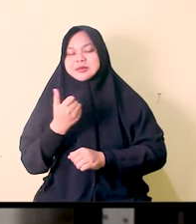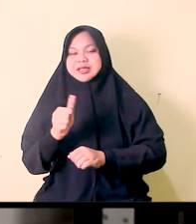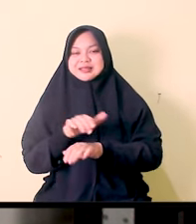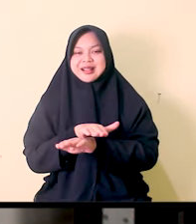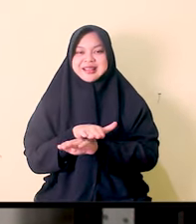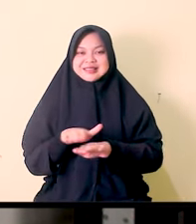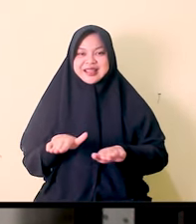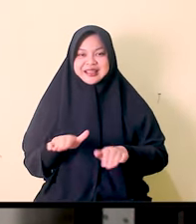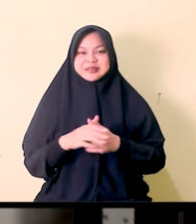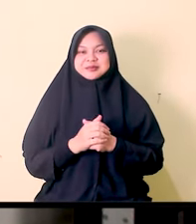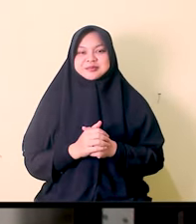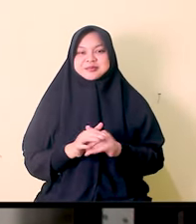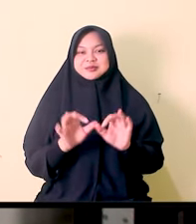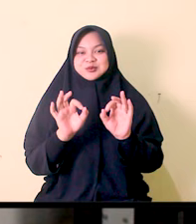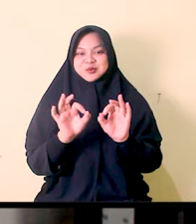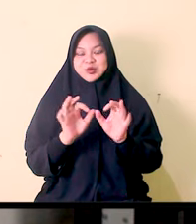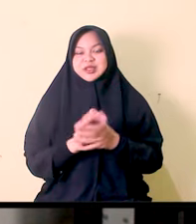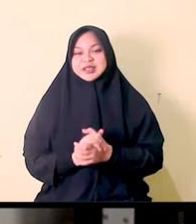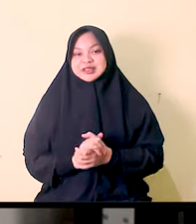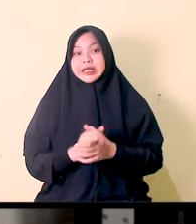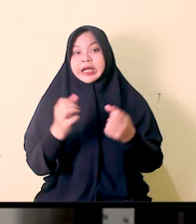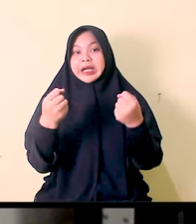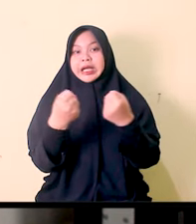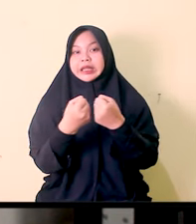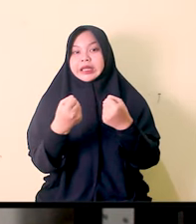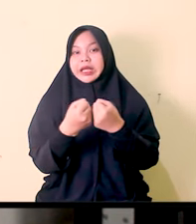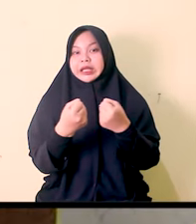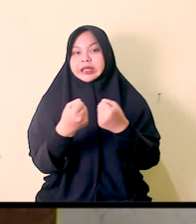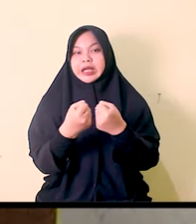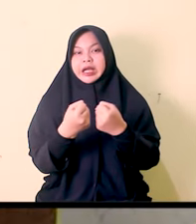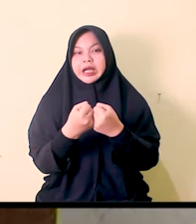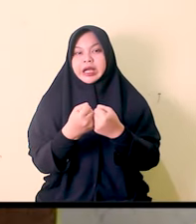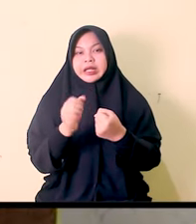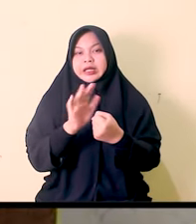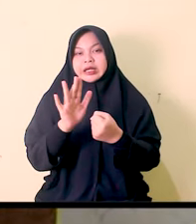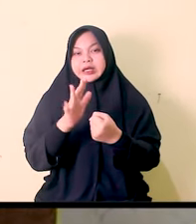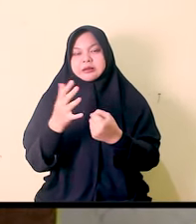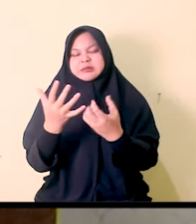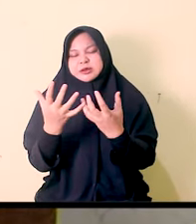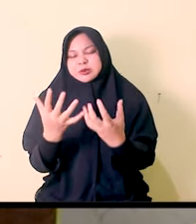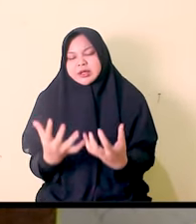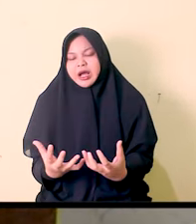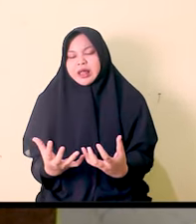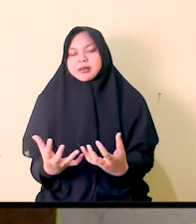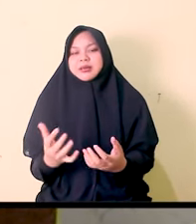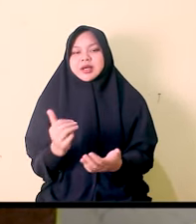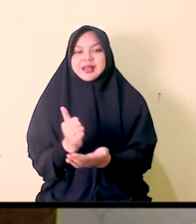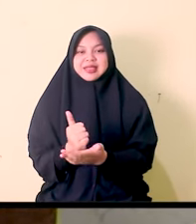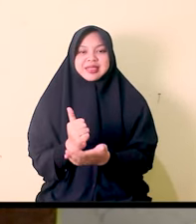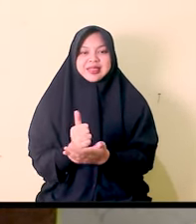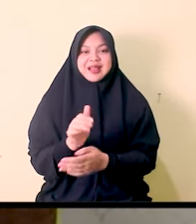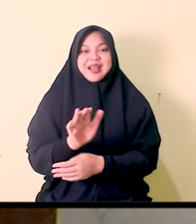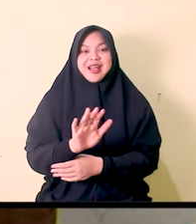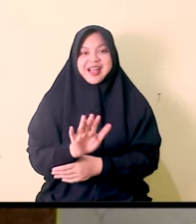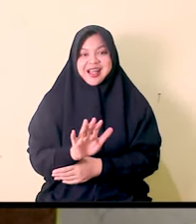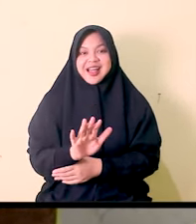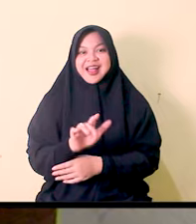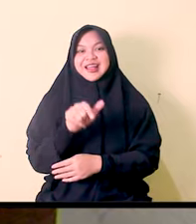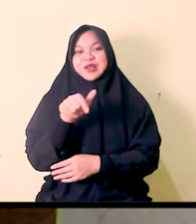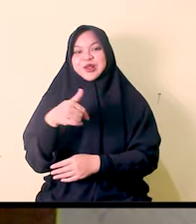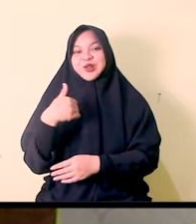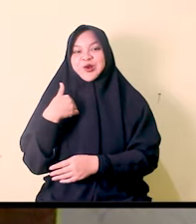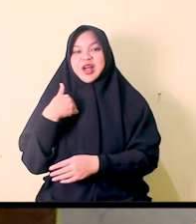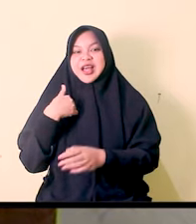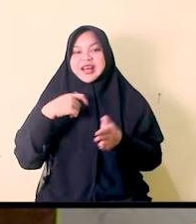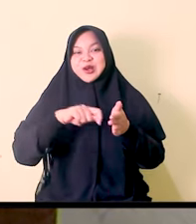Git teman-teman diabel itu mungkin itu Mbak I tantangannya tidak begitu berat sih ya pak ya ini ada